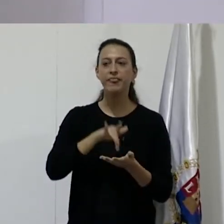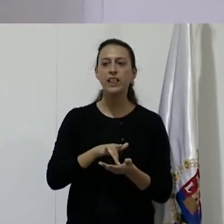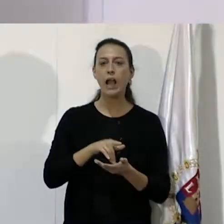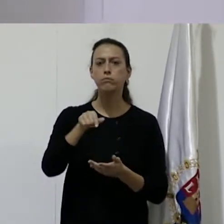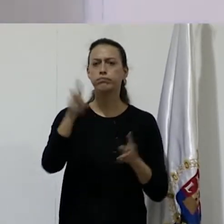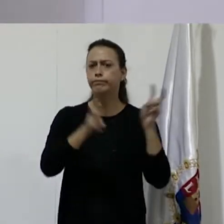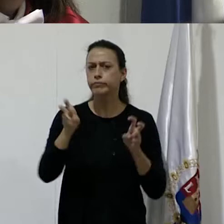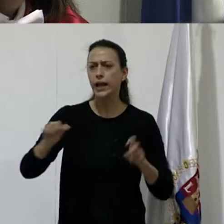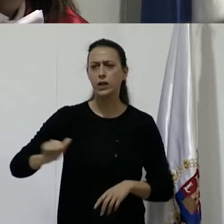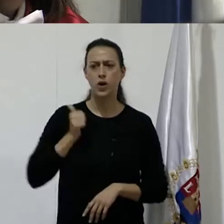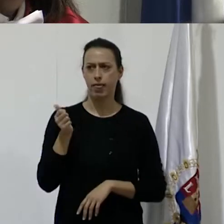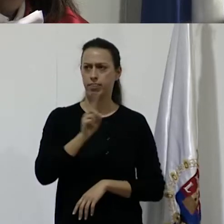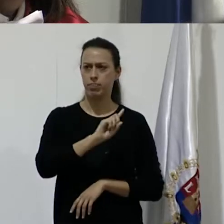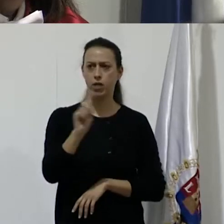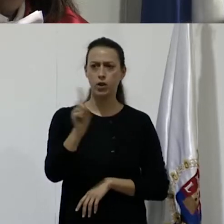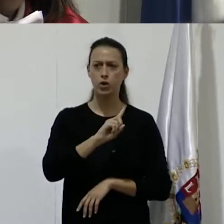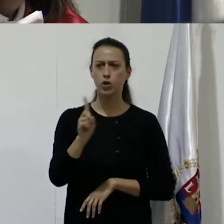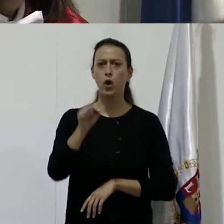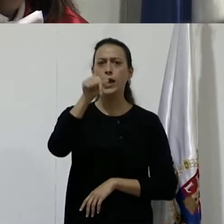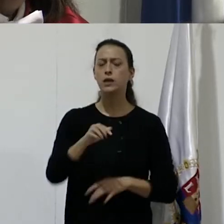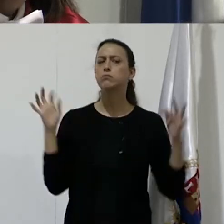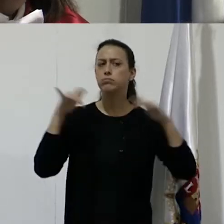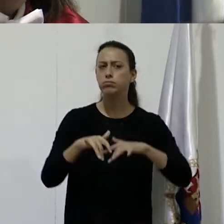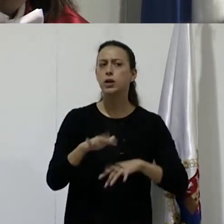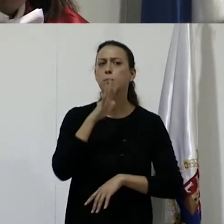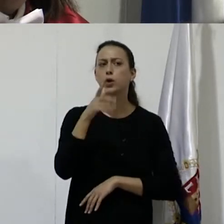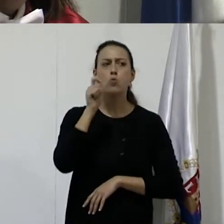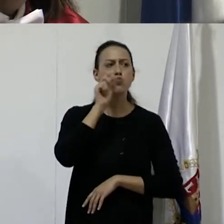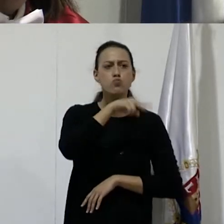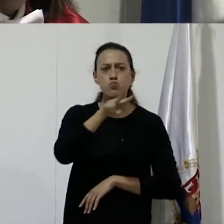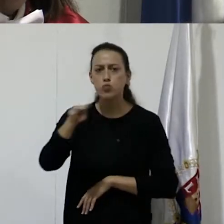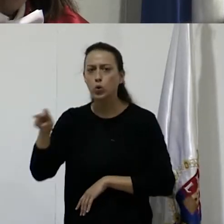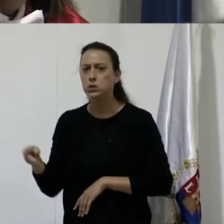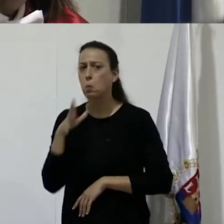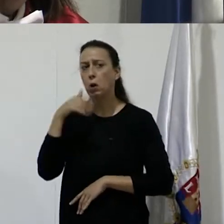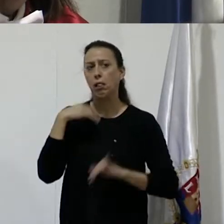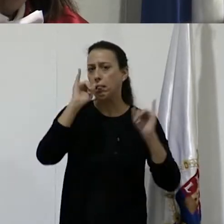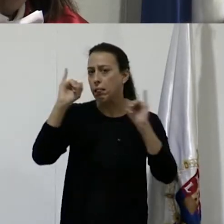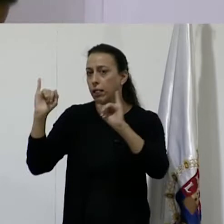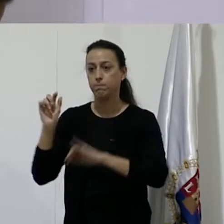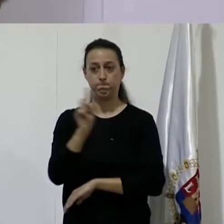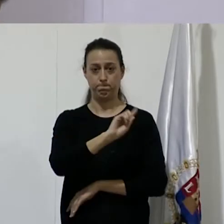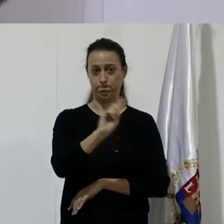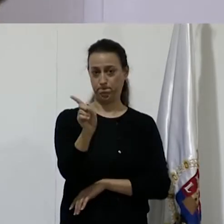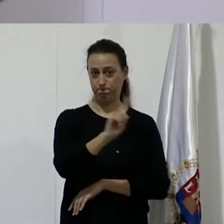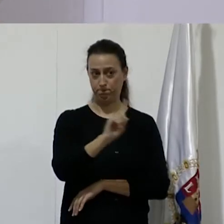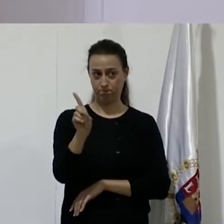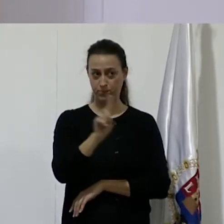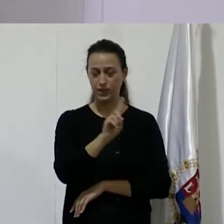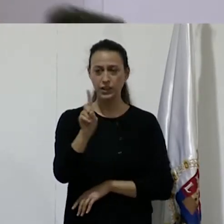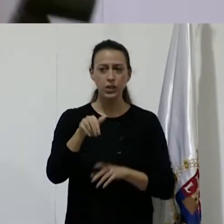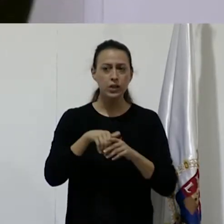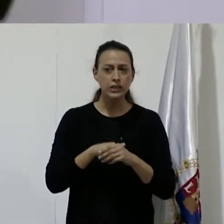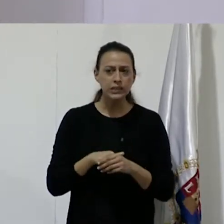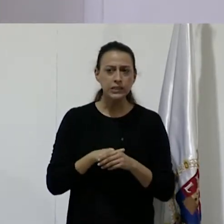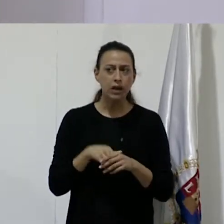No pasaban por davant del museo, de la universidad y hem fet una parada en el camino. No obstante això, suggerix fer-ho de tant